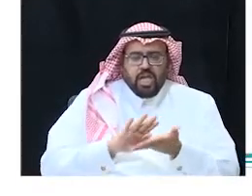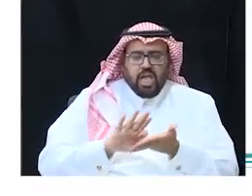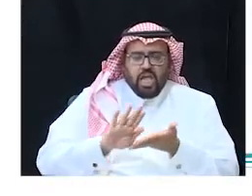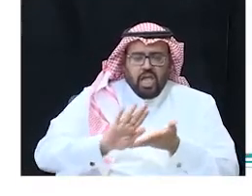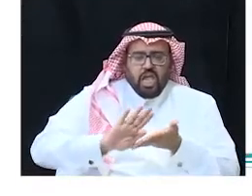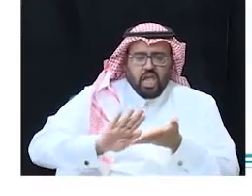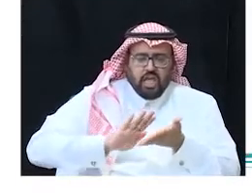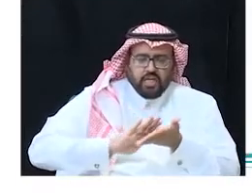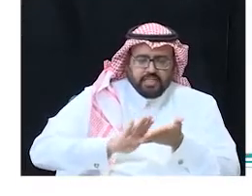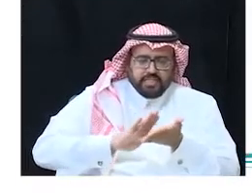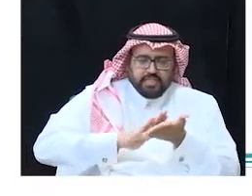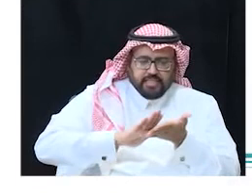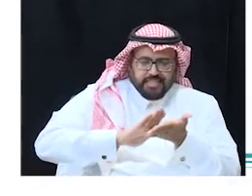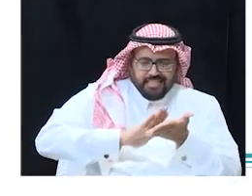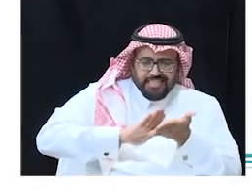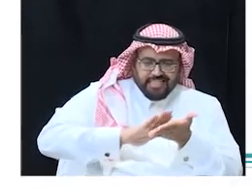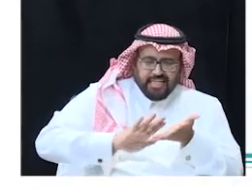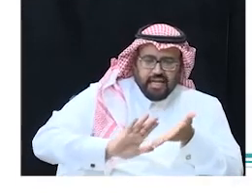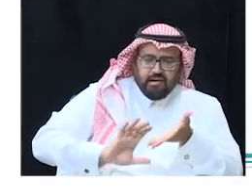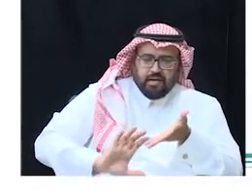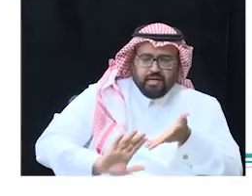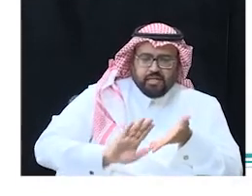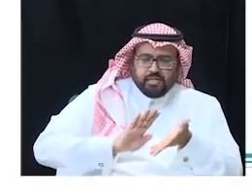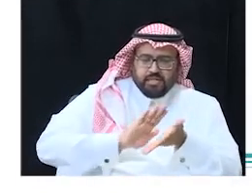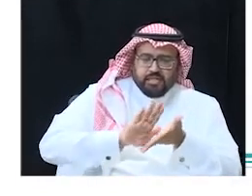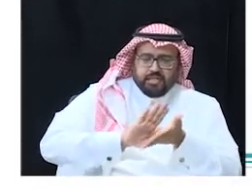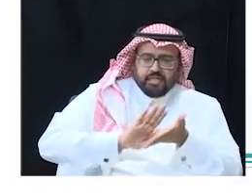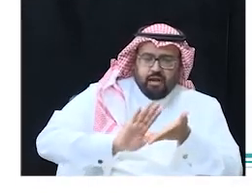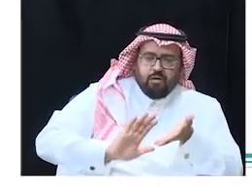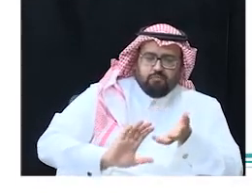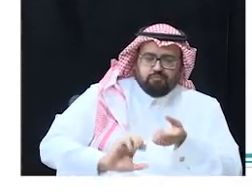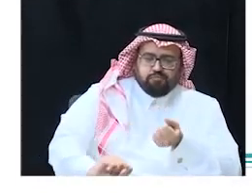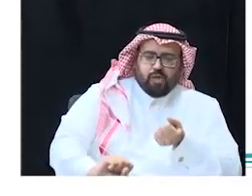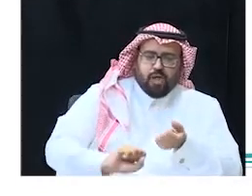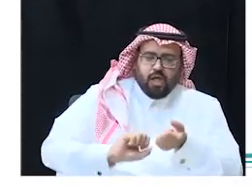فيسبب هذا التلامس احتكاكا، فالاحتكاك